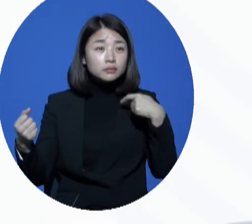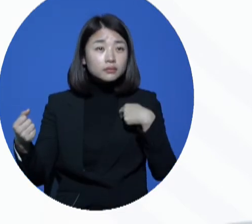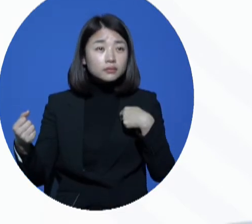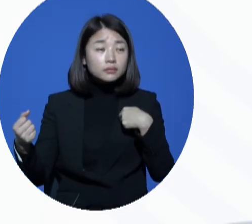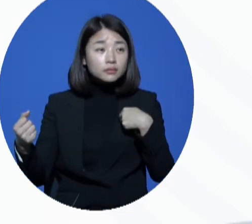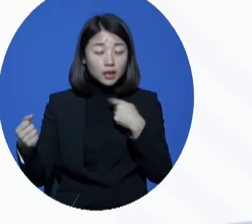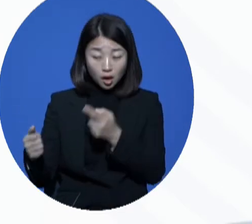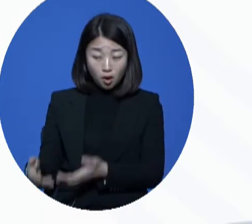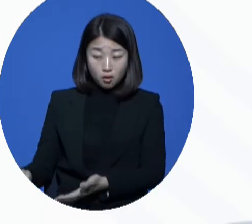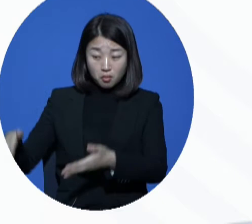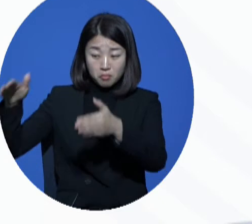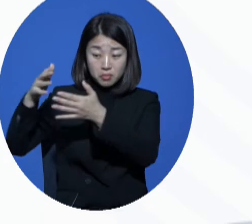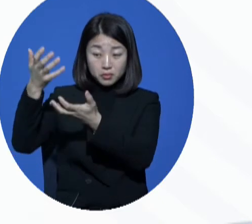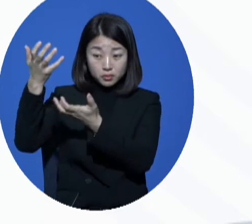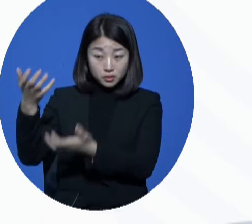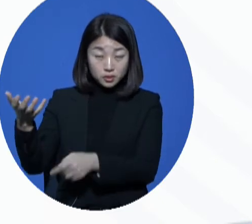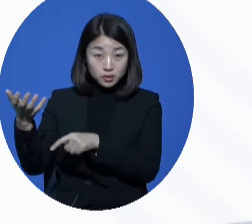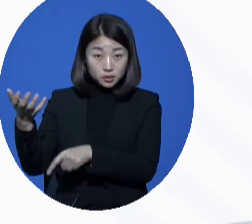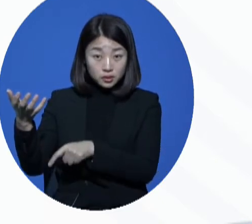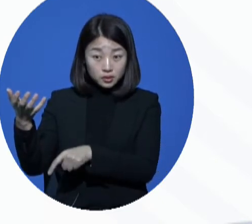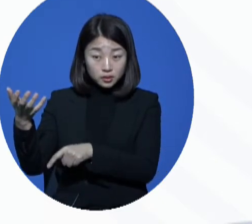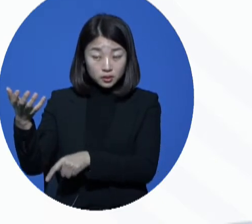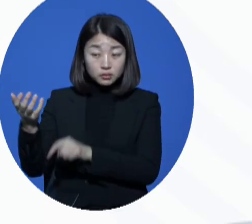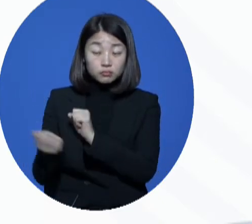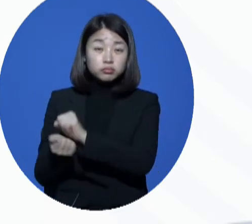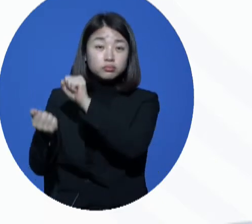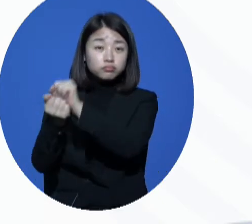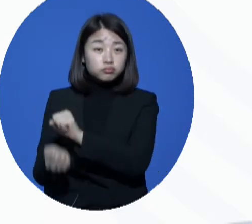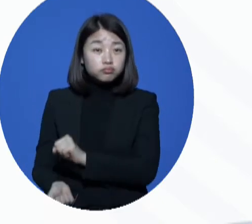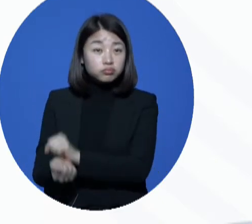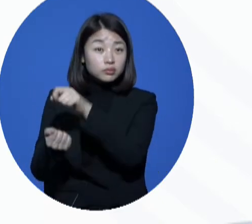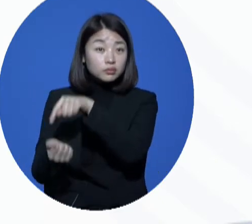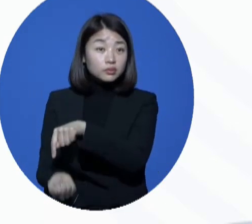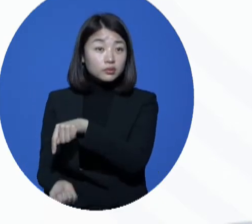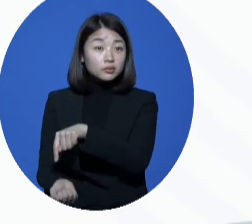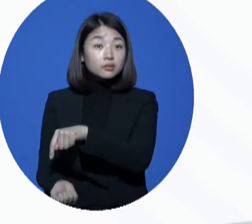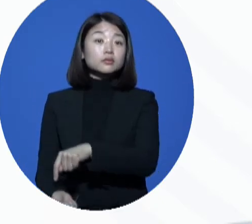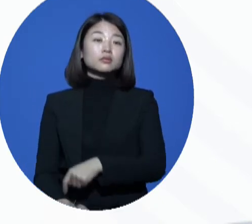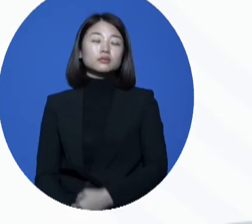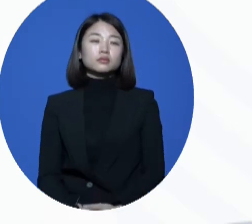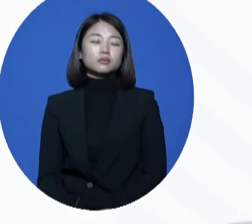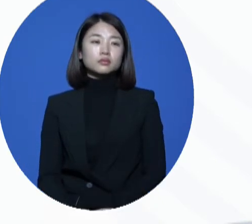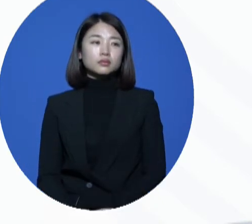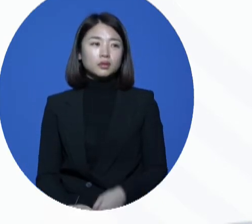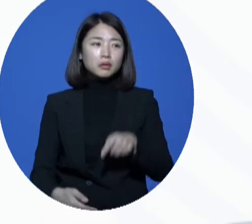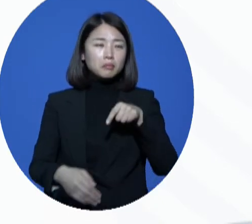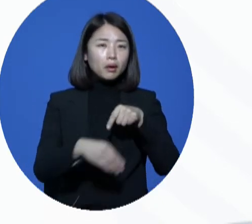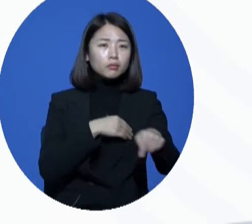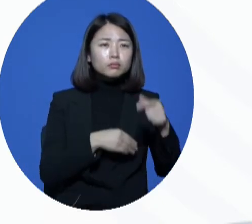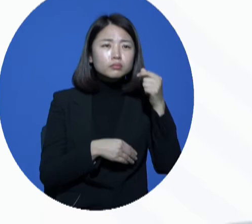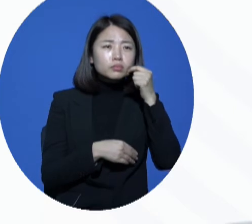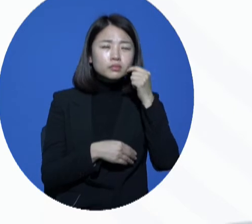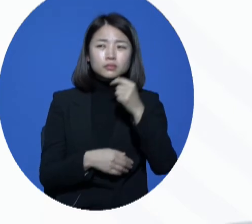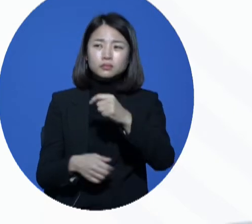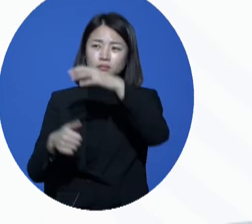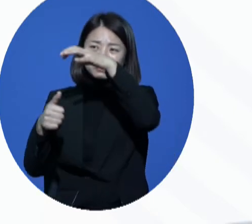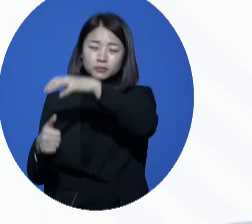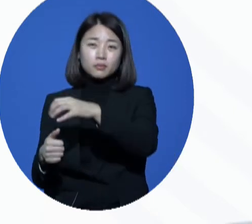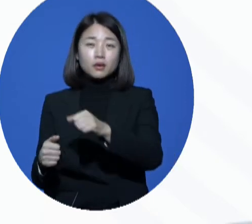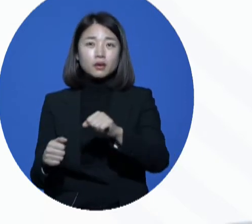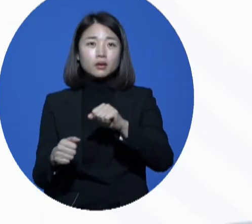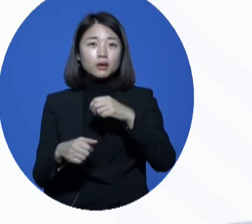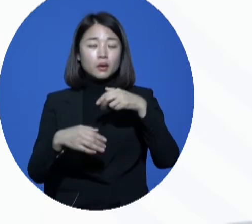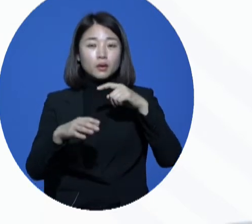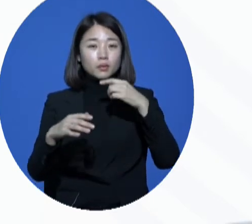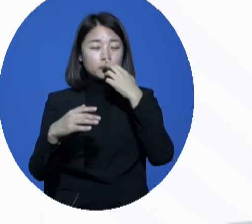사실 이렇게 한 건물에 밀집되어서 이런 이제 밖으로 나가지 못하고 환기가 제대로 되지